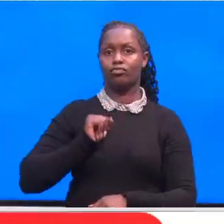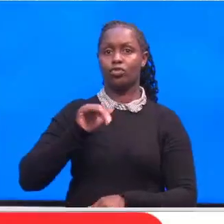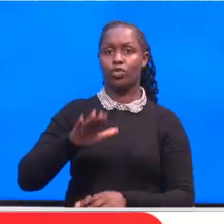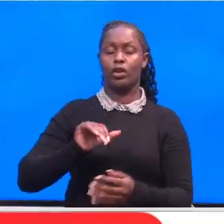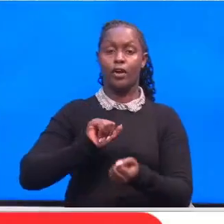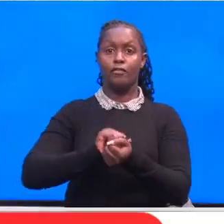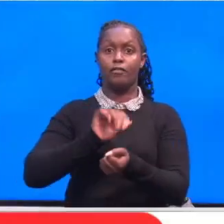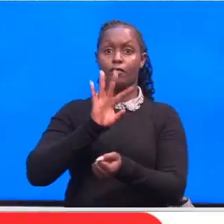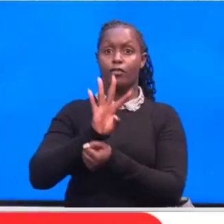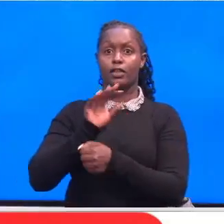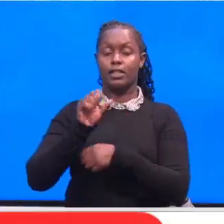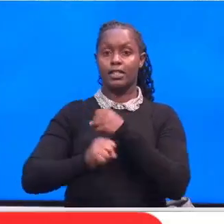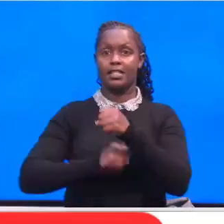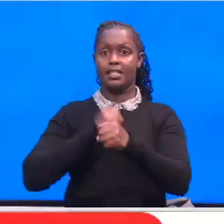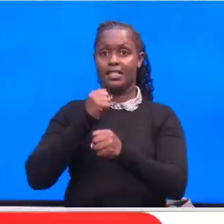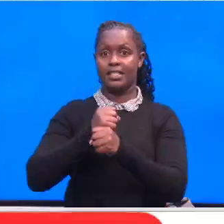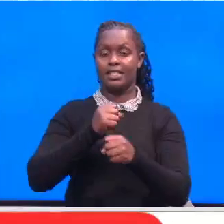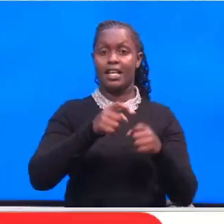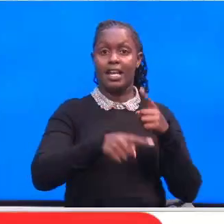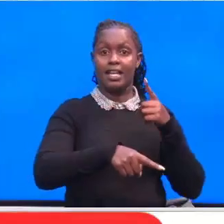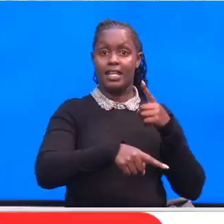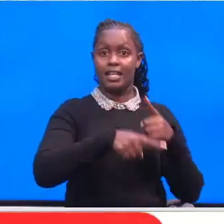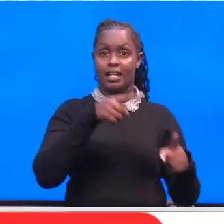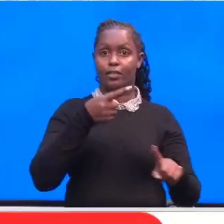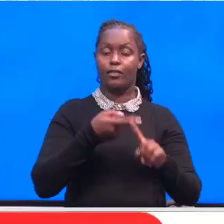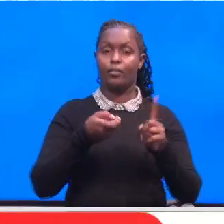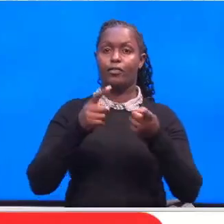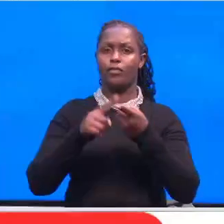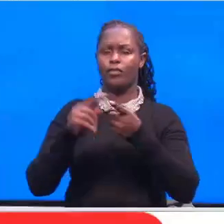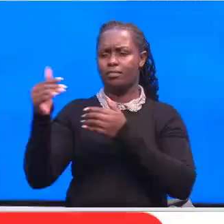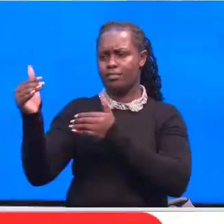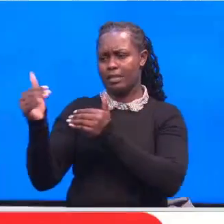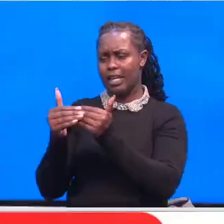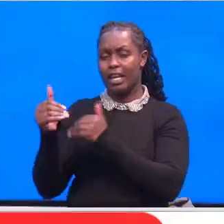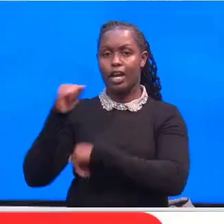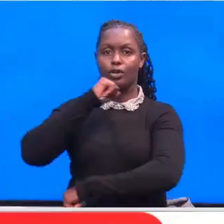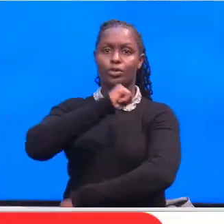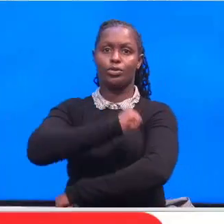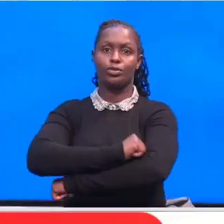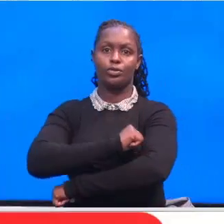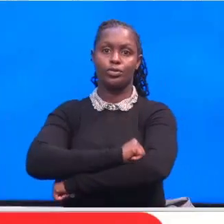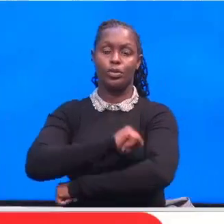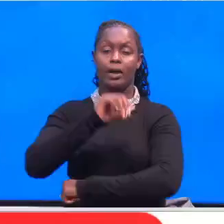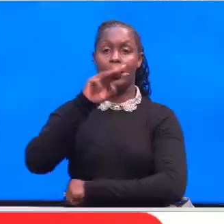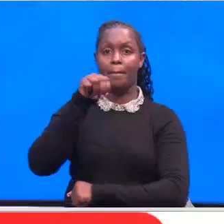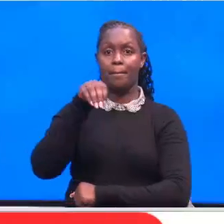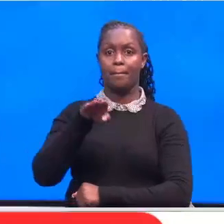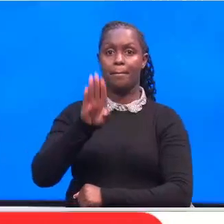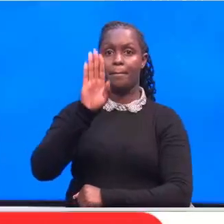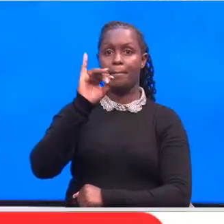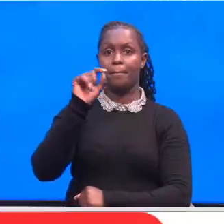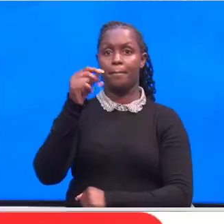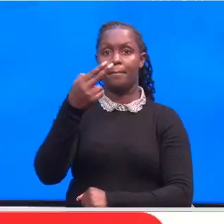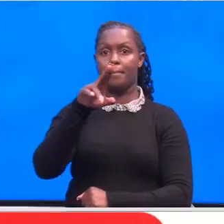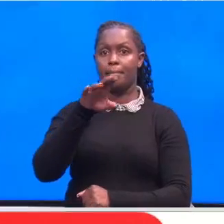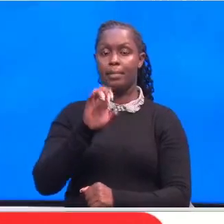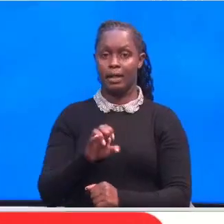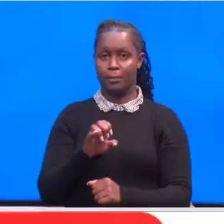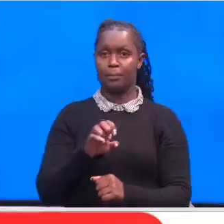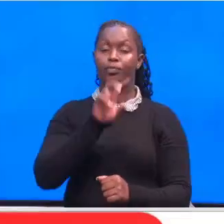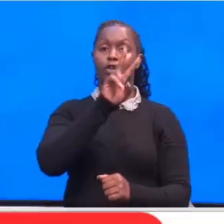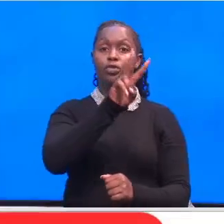mita chache kando na shule yake, kulingana na Margaret Mbithe. Mnamo tarehe 23 mwezi